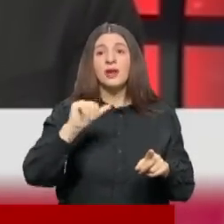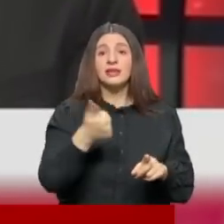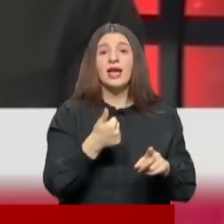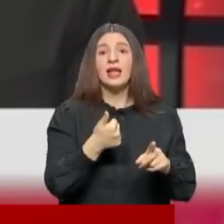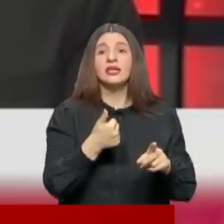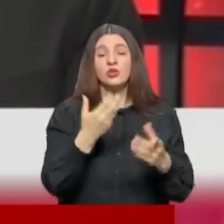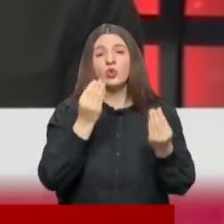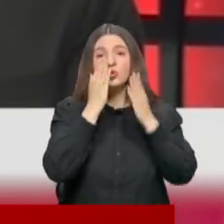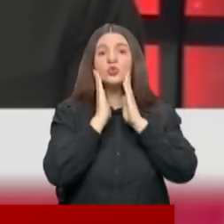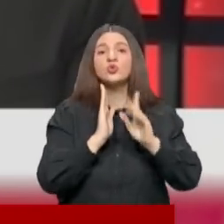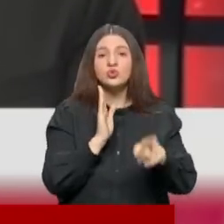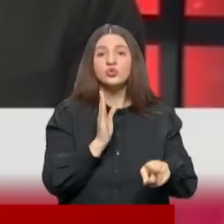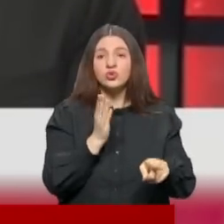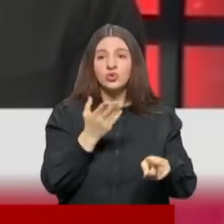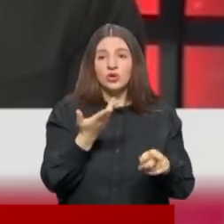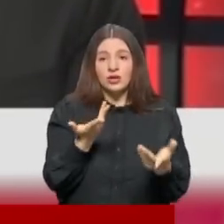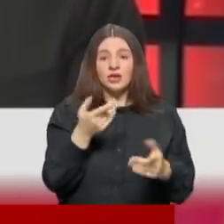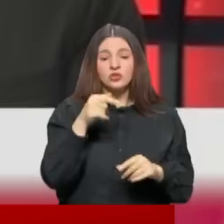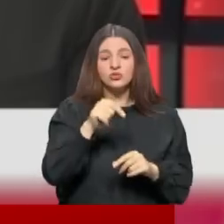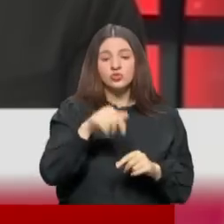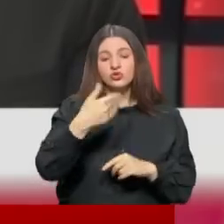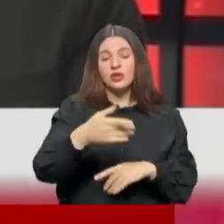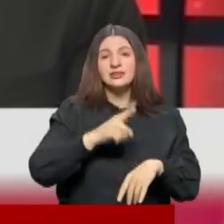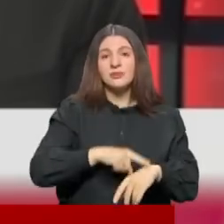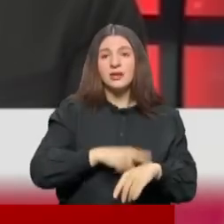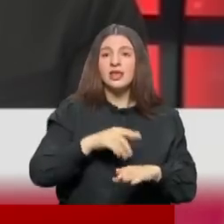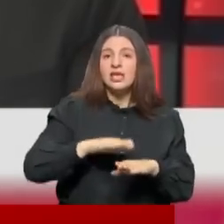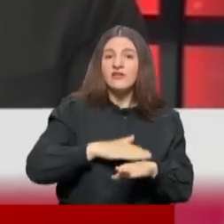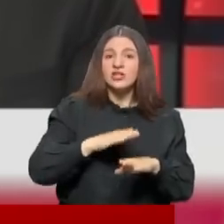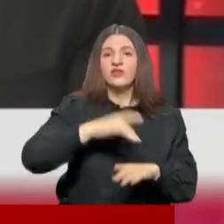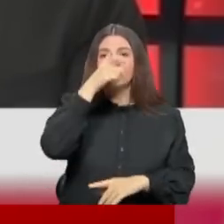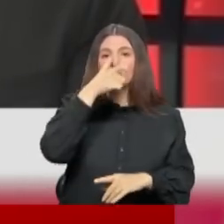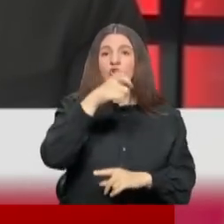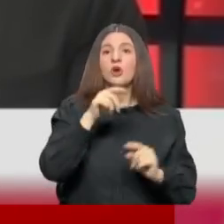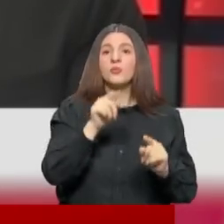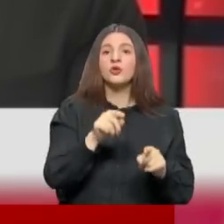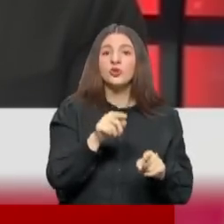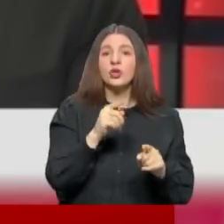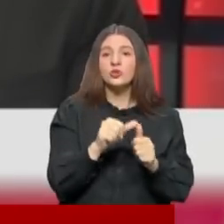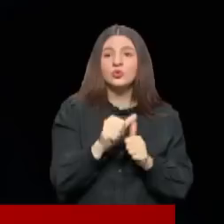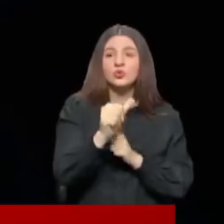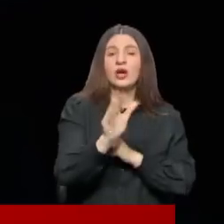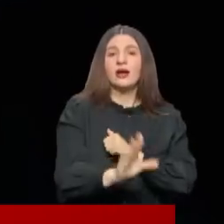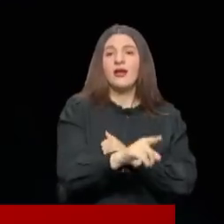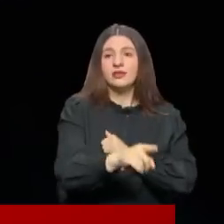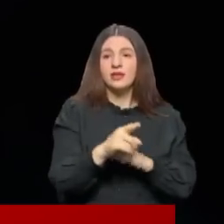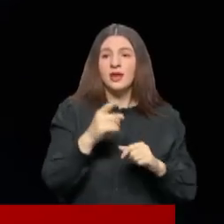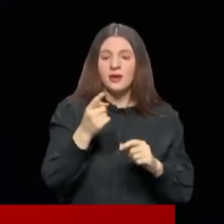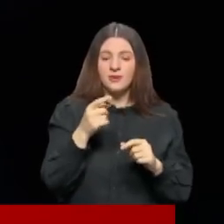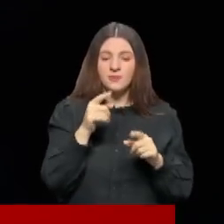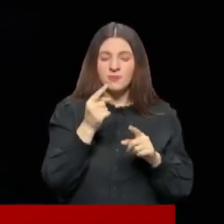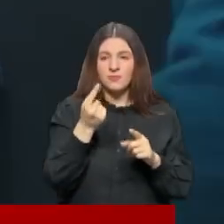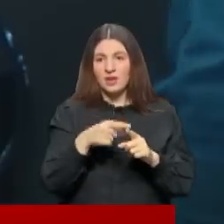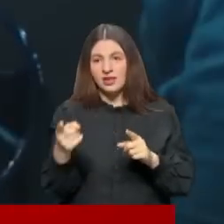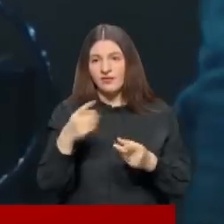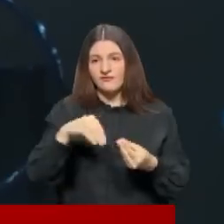değerliydi. Çok şükür 2013'ten sonraki dönemlerde yavaş yavaş Türkiye bundan uzaklaştı. Bir yanda faiz tartışması,